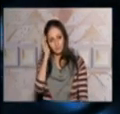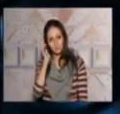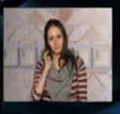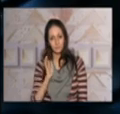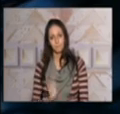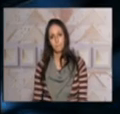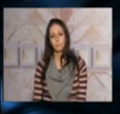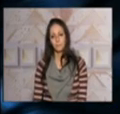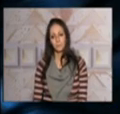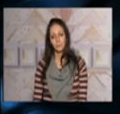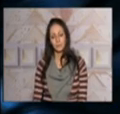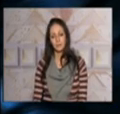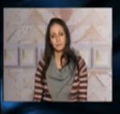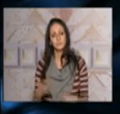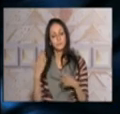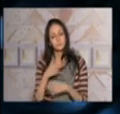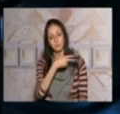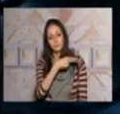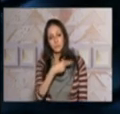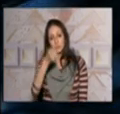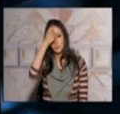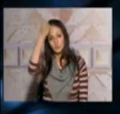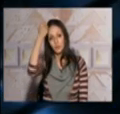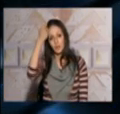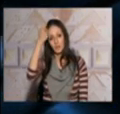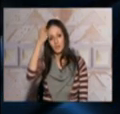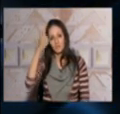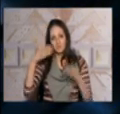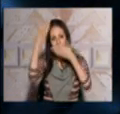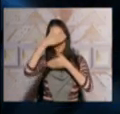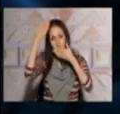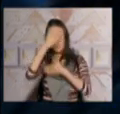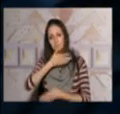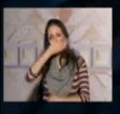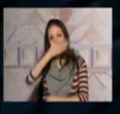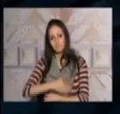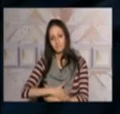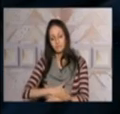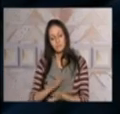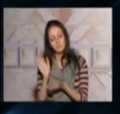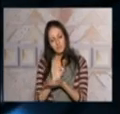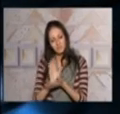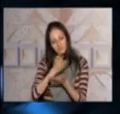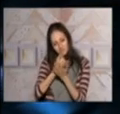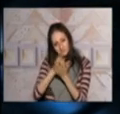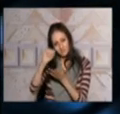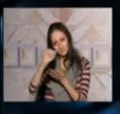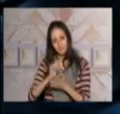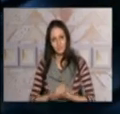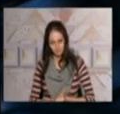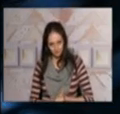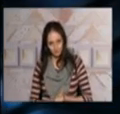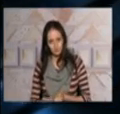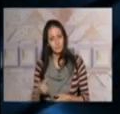عهد إمبراطوري جديد. 20,000 مرتزق الآن في ليبيا نحاول التخلص من وجودهم.